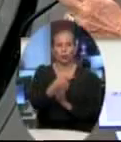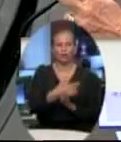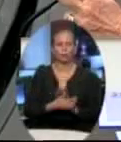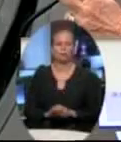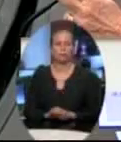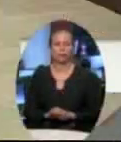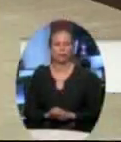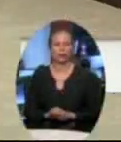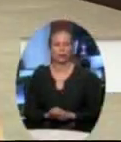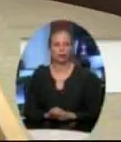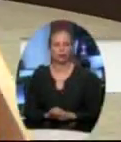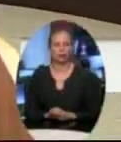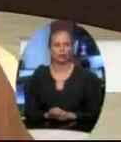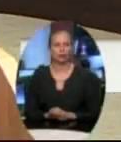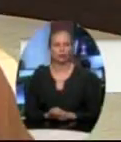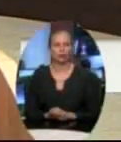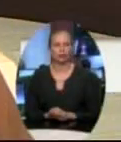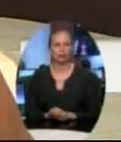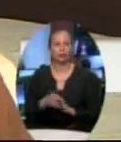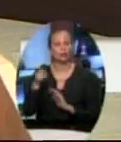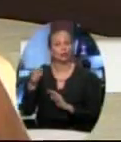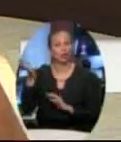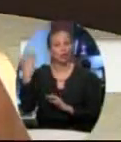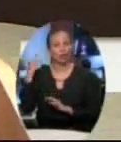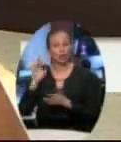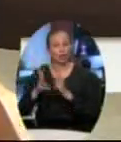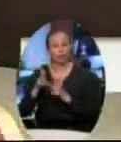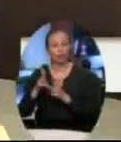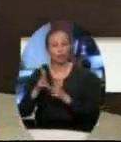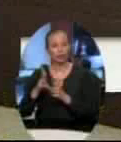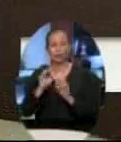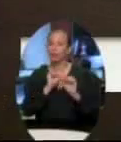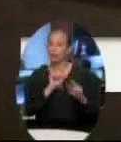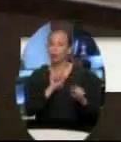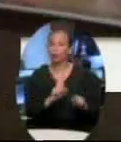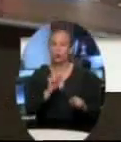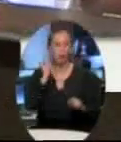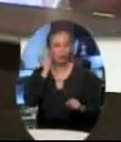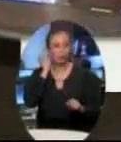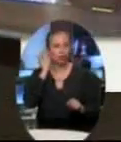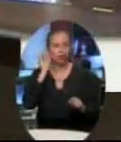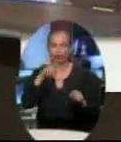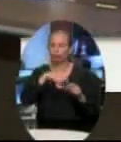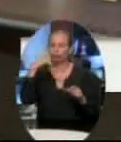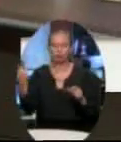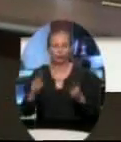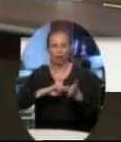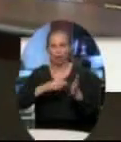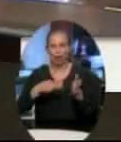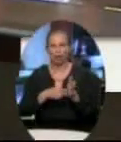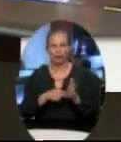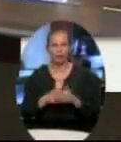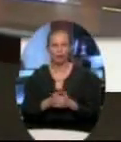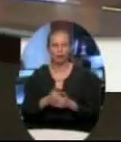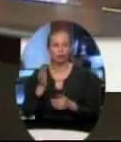לך, היא הייתה מרץ, והצביעו בשבילה נשים מכל הגווני הקשת נכון. של המפה הפוליטית, נכון.